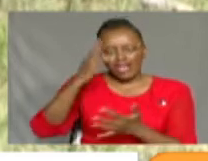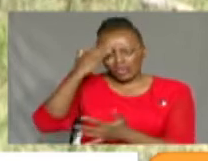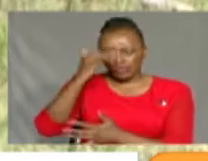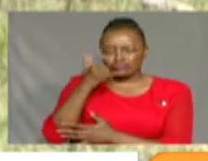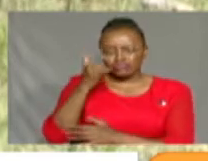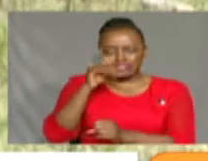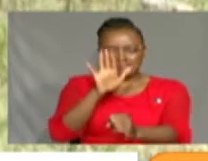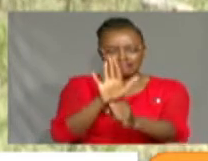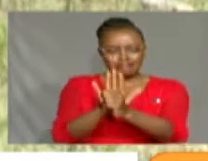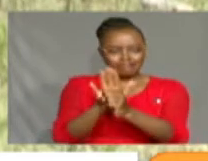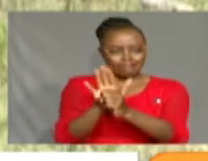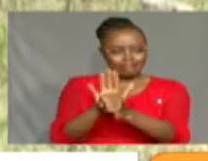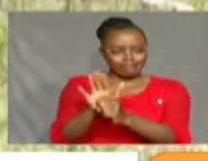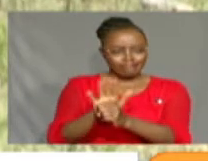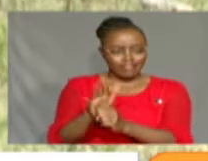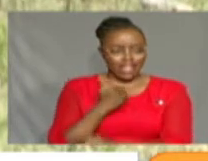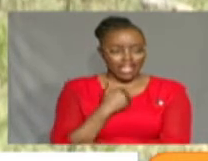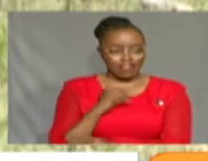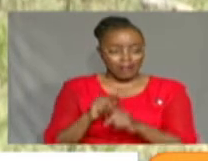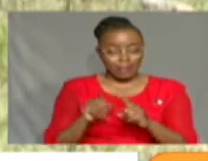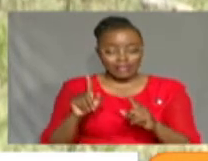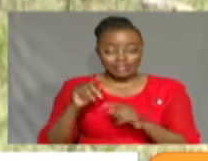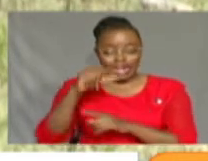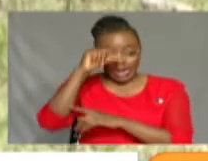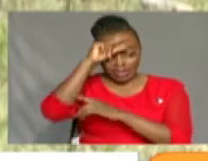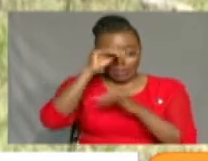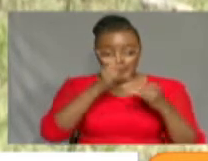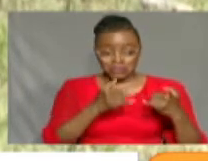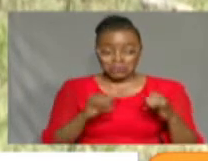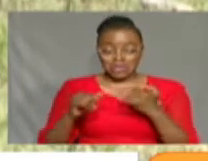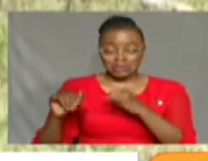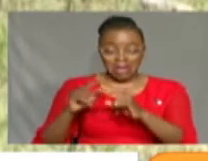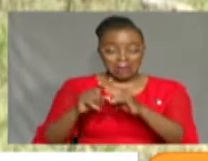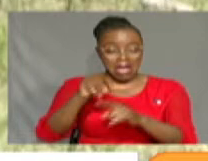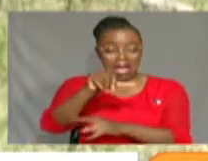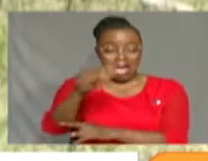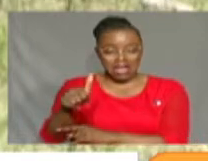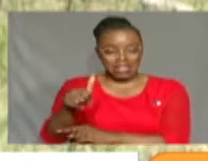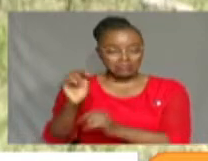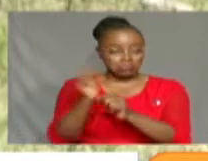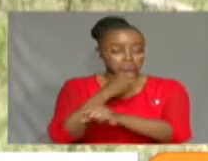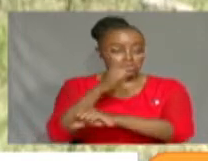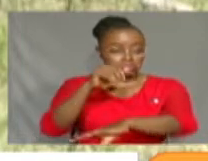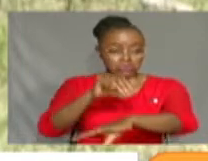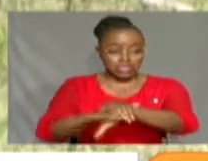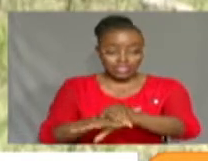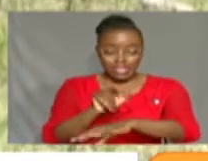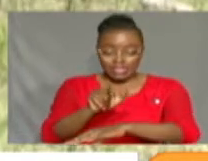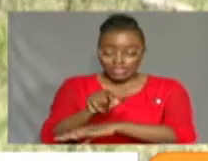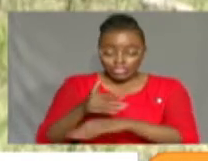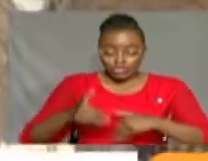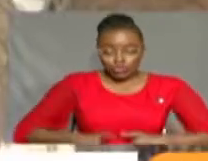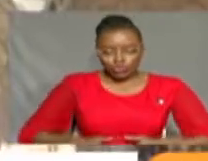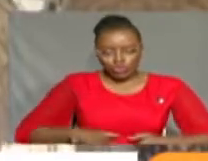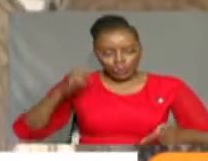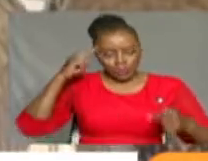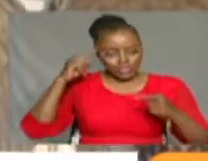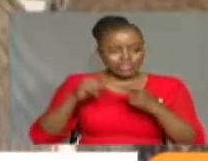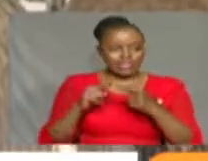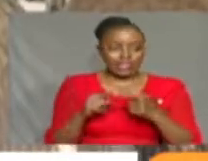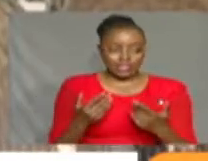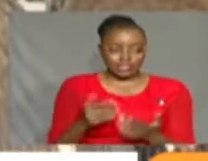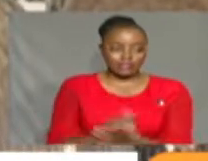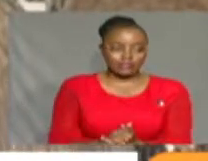pia iko kwa wingi though serikali inajaribu lakini kuna zile zingine hawezi fikia. So our my youth pia na wa target. You can see